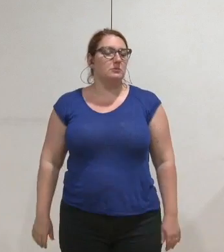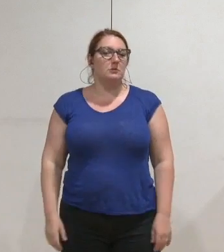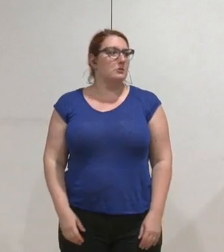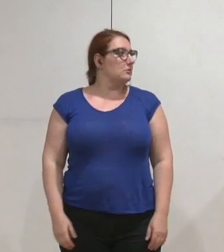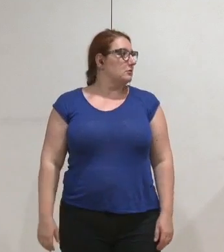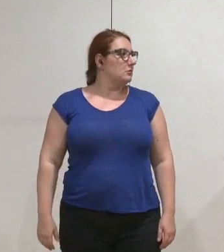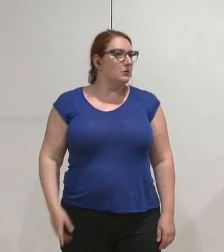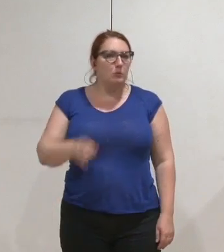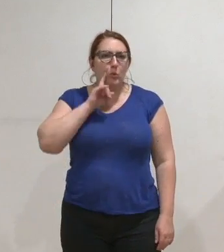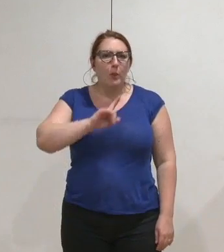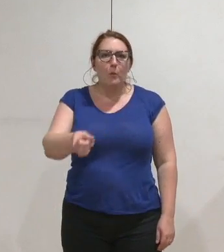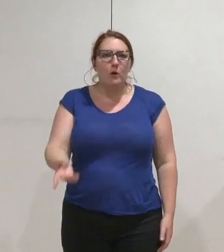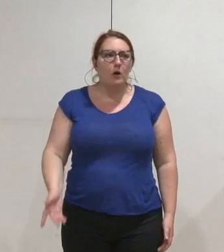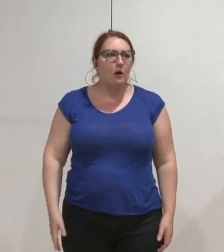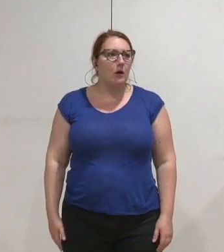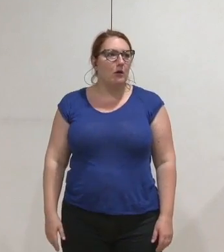OM